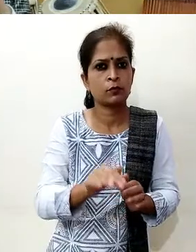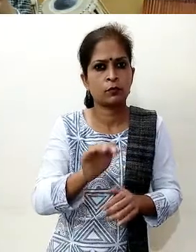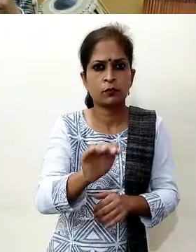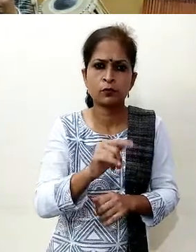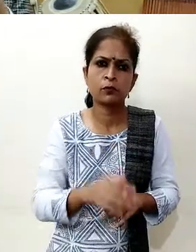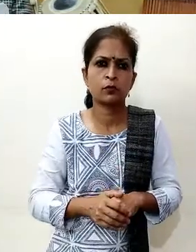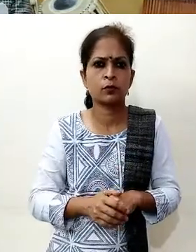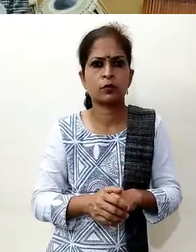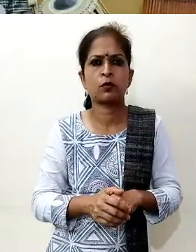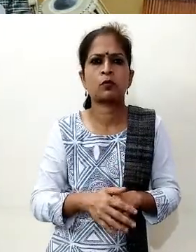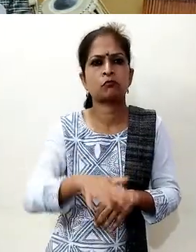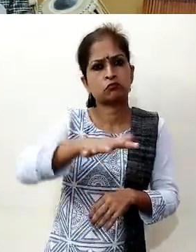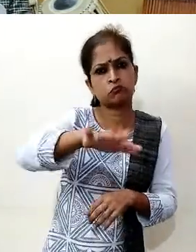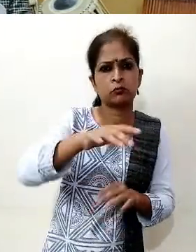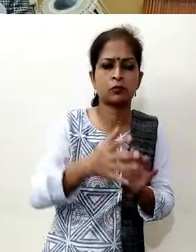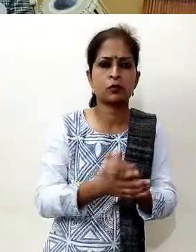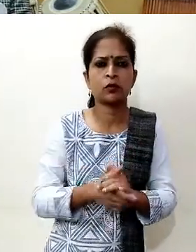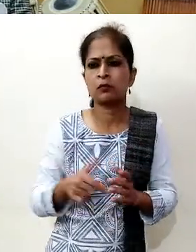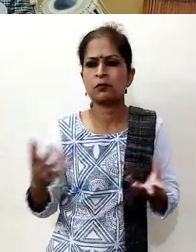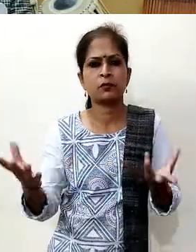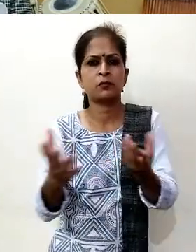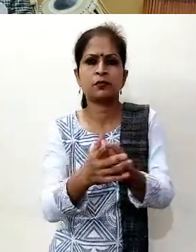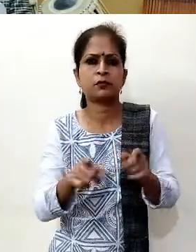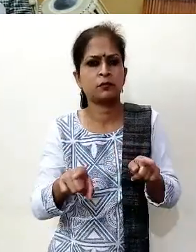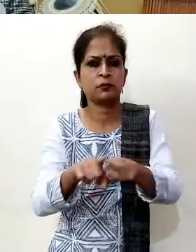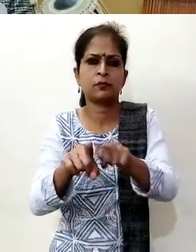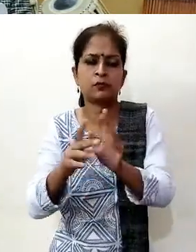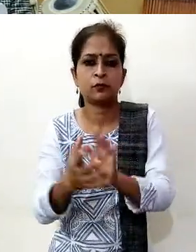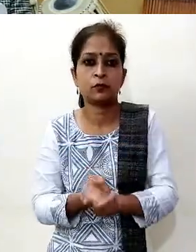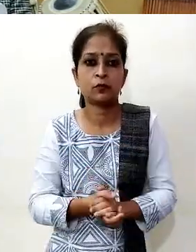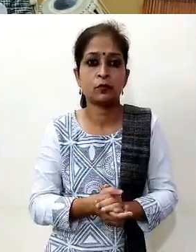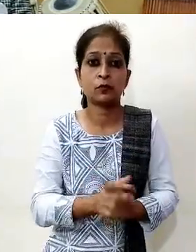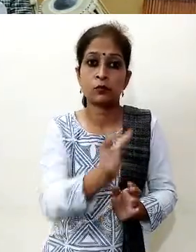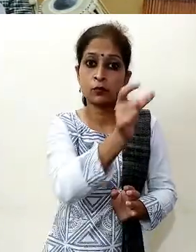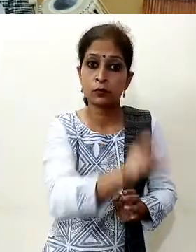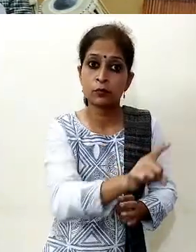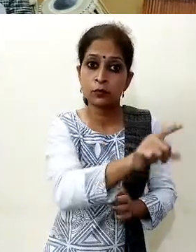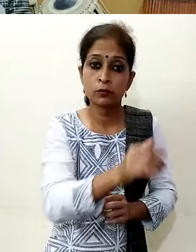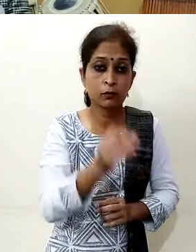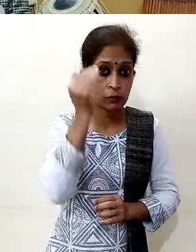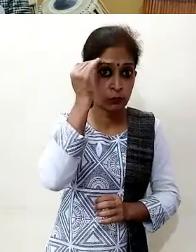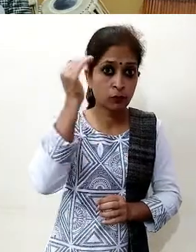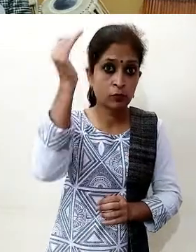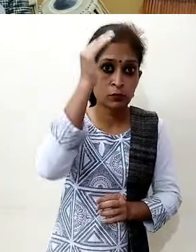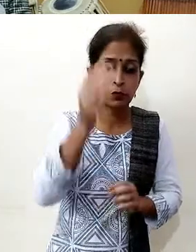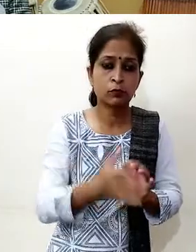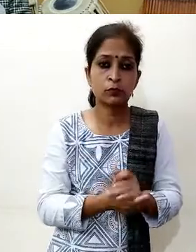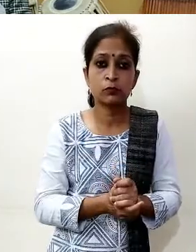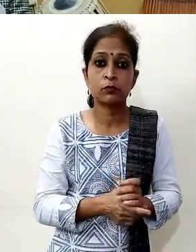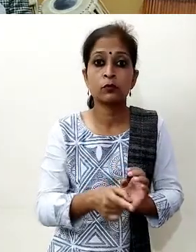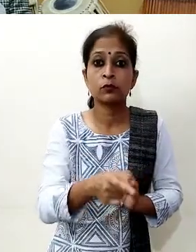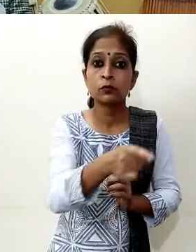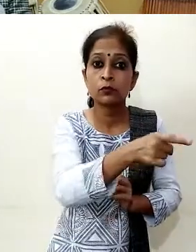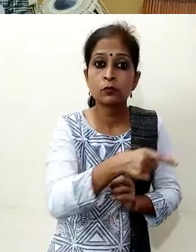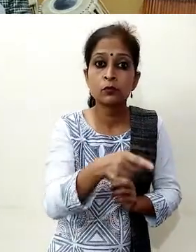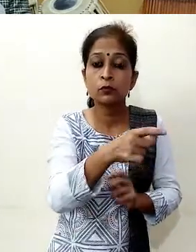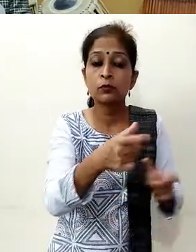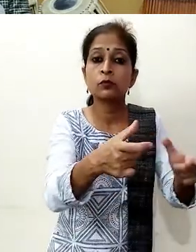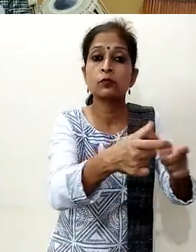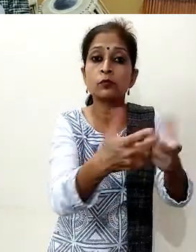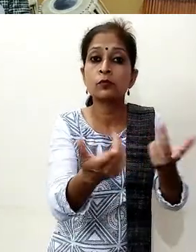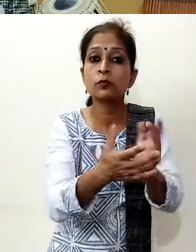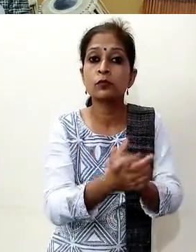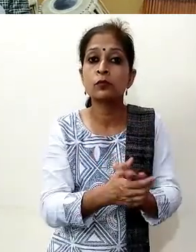आम साधारण लोग होते हैं, एक कुशाग्र बुद्धि वाला हो गया जो कि ऐसे कुछ व्यक्तियों को दर्शाता